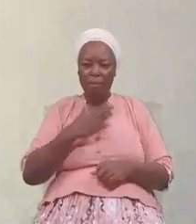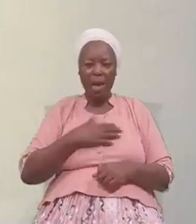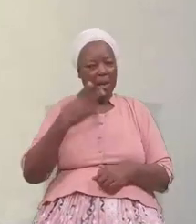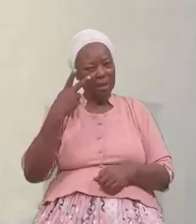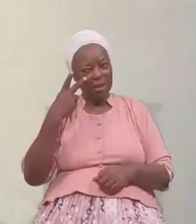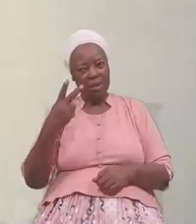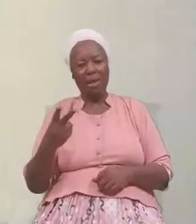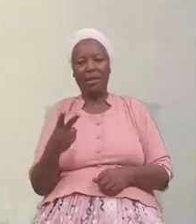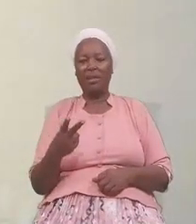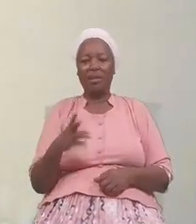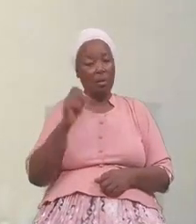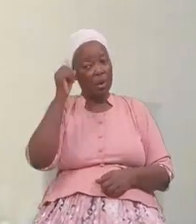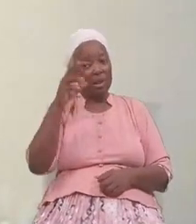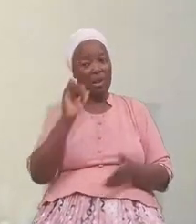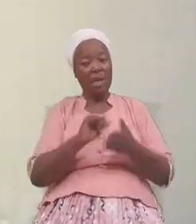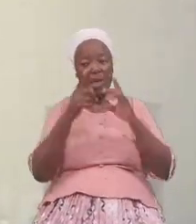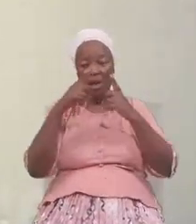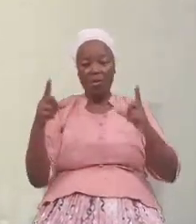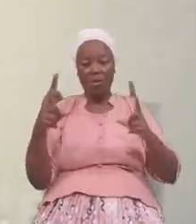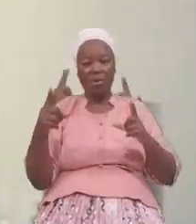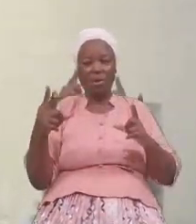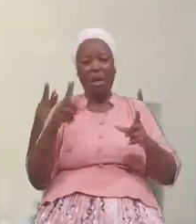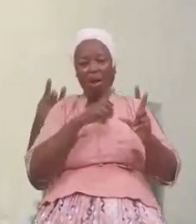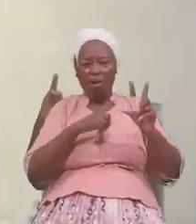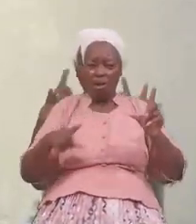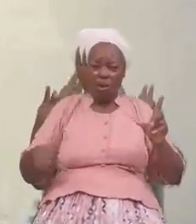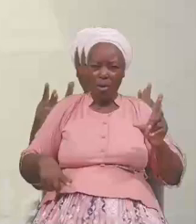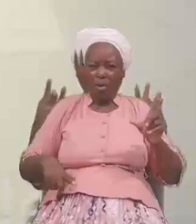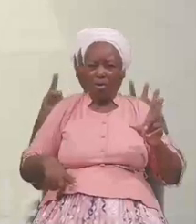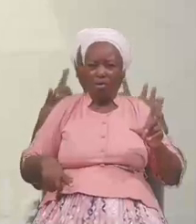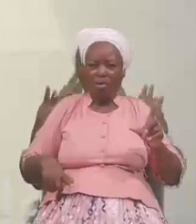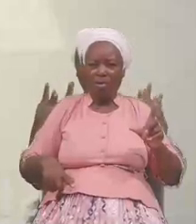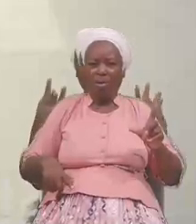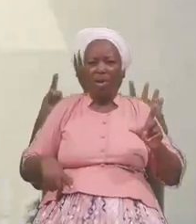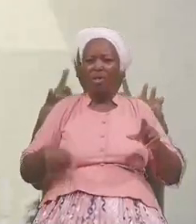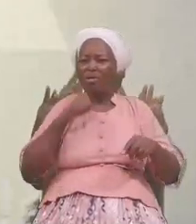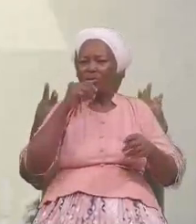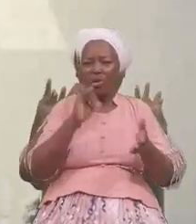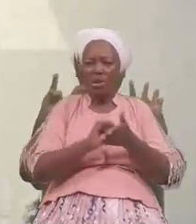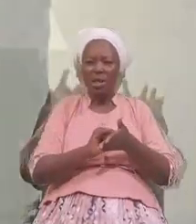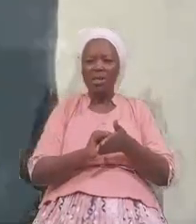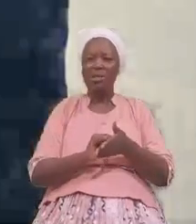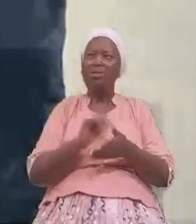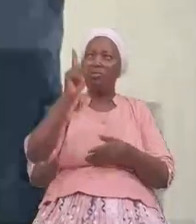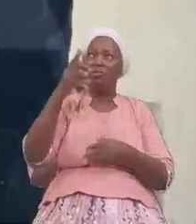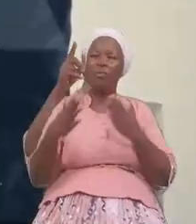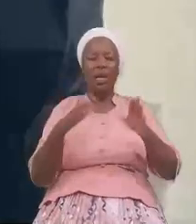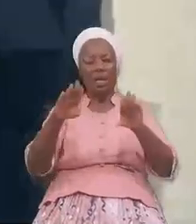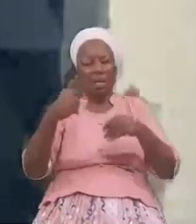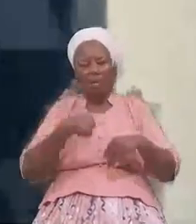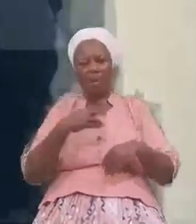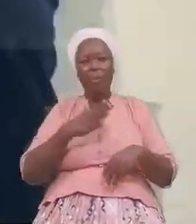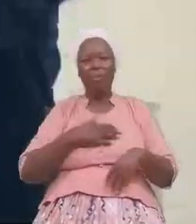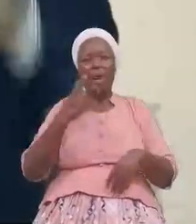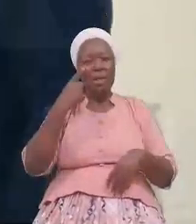Comprenez le langage. Seigneur, pas que tu me donnes ma vue.